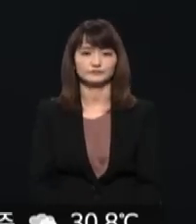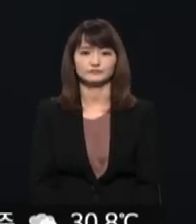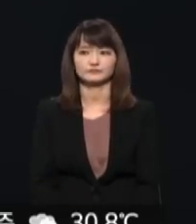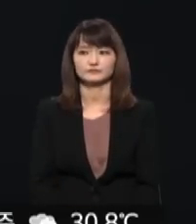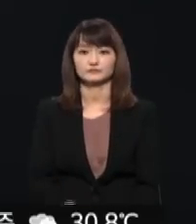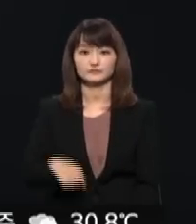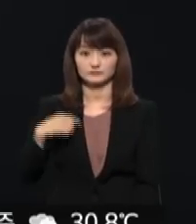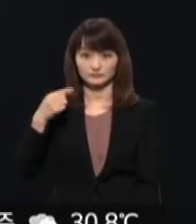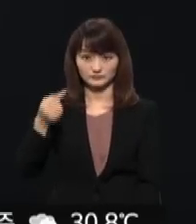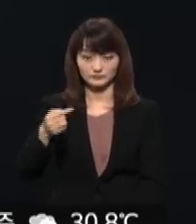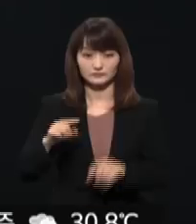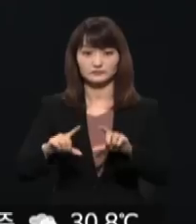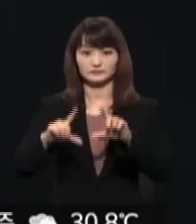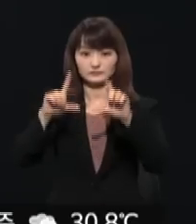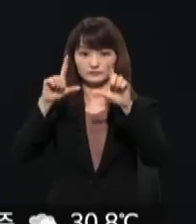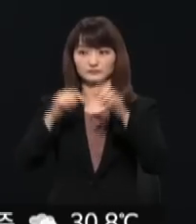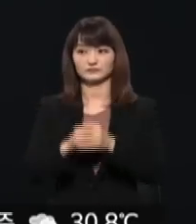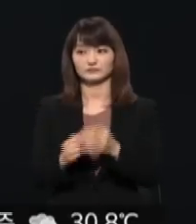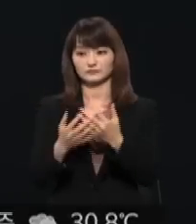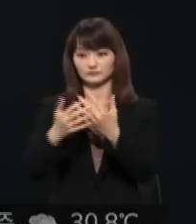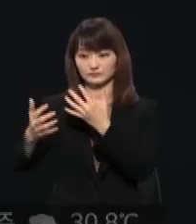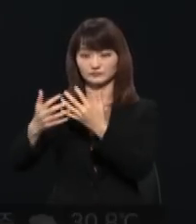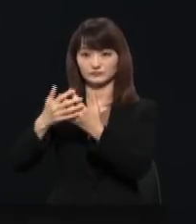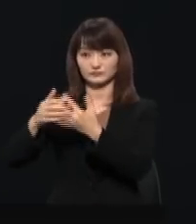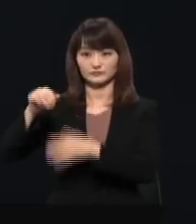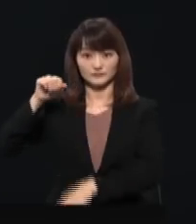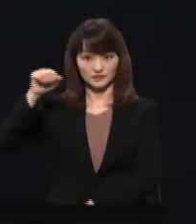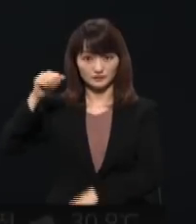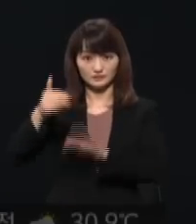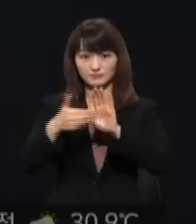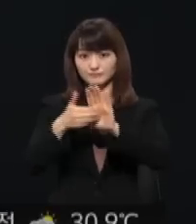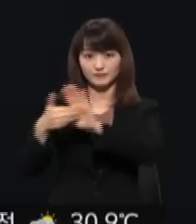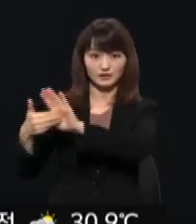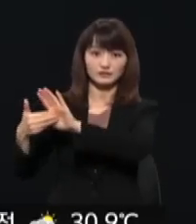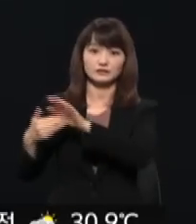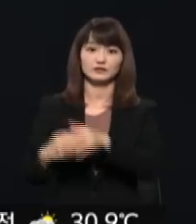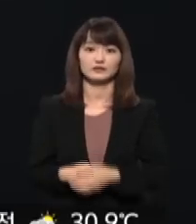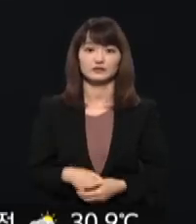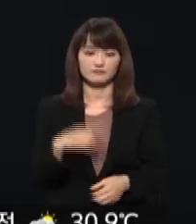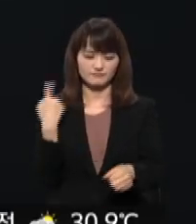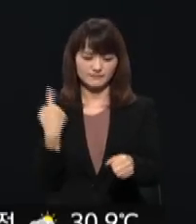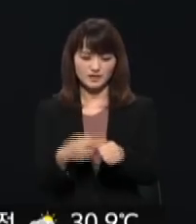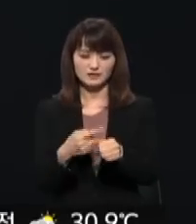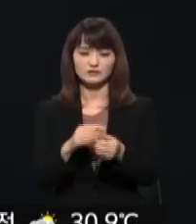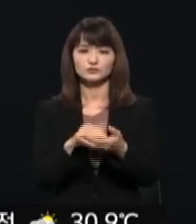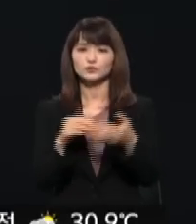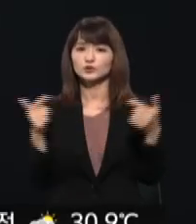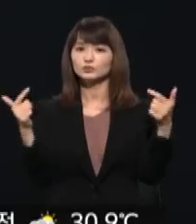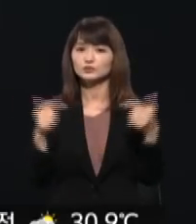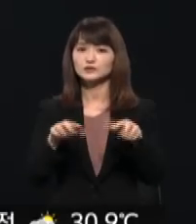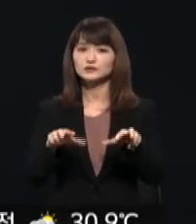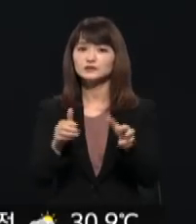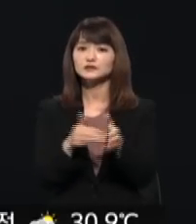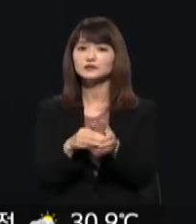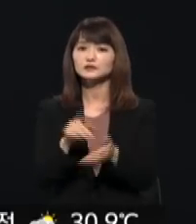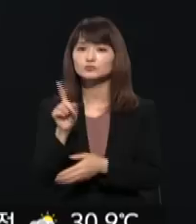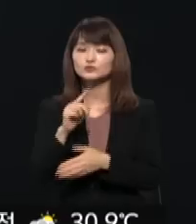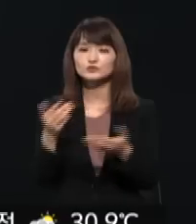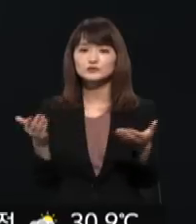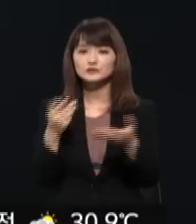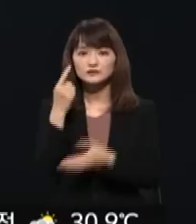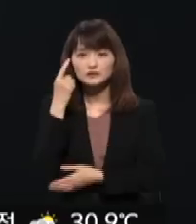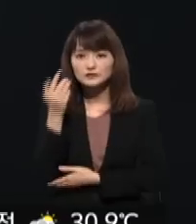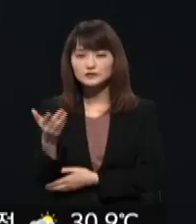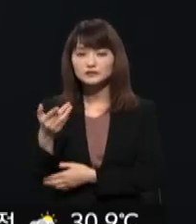바로 다음 날 이렇게 집회 시위가 막혔다는 것이죠 그리고 욕설도 많이 없어졌고 그럼 지금까지 무엇을 하고